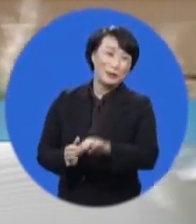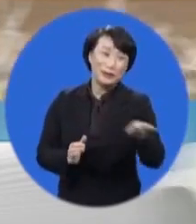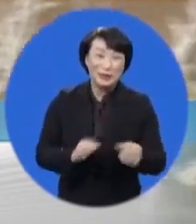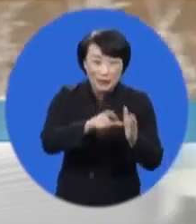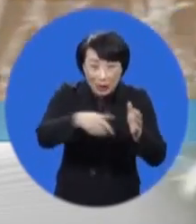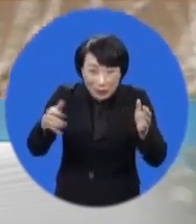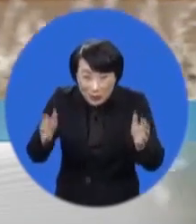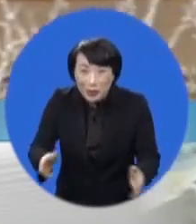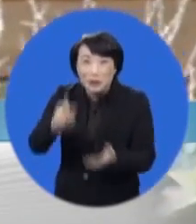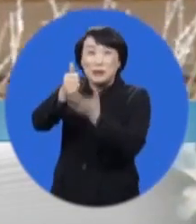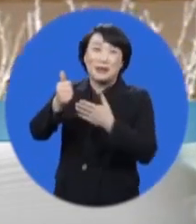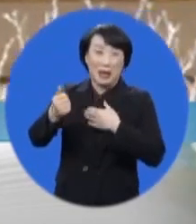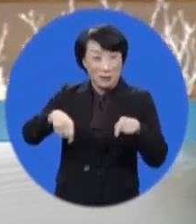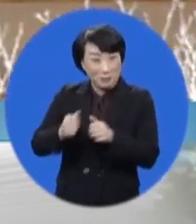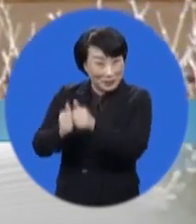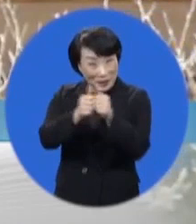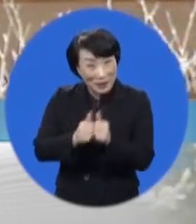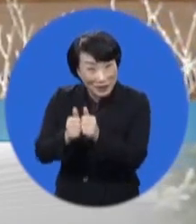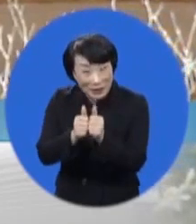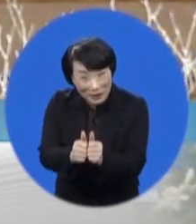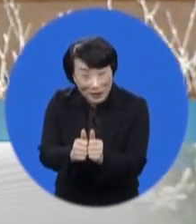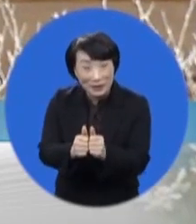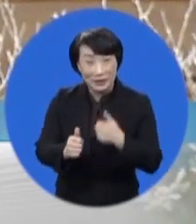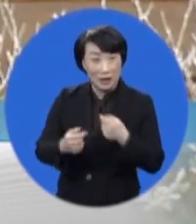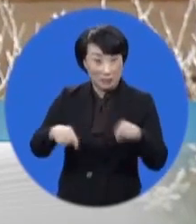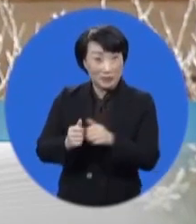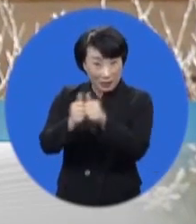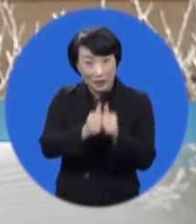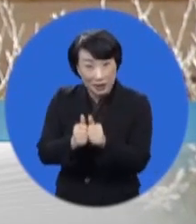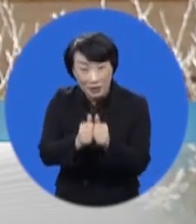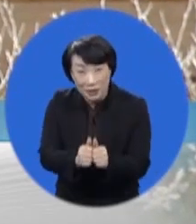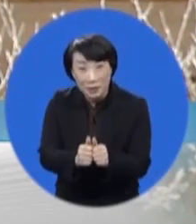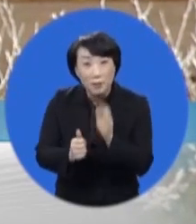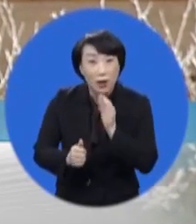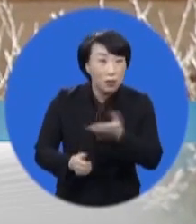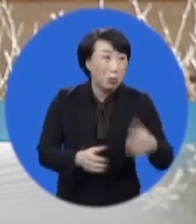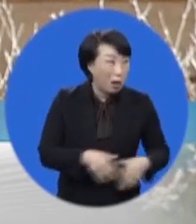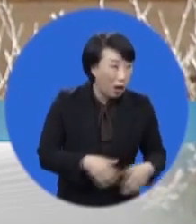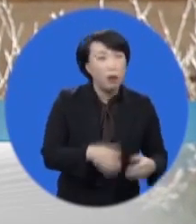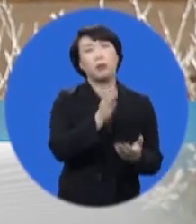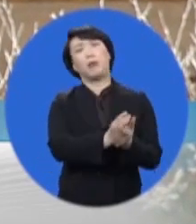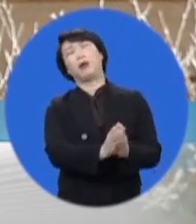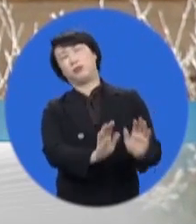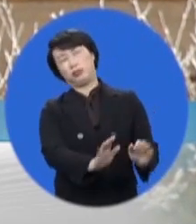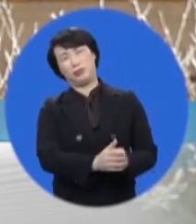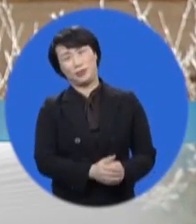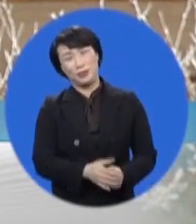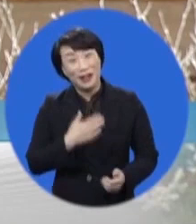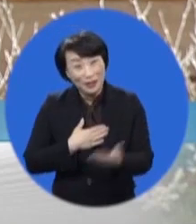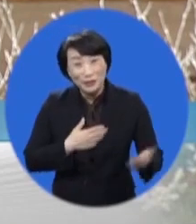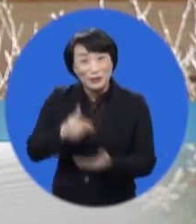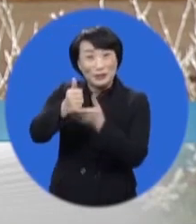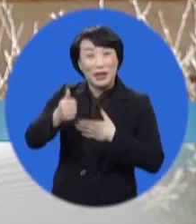세월 속에서 그 주님이 내게 계신데, 내게 계신데 우리는 주저하지 말라 이 말이야. 그 주님이